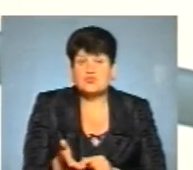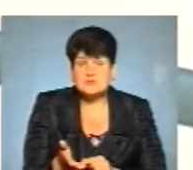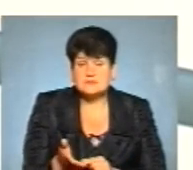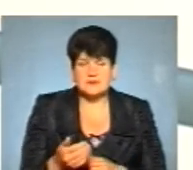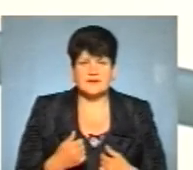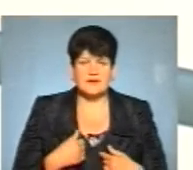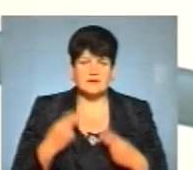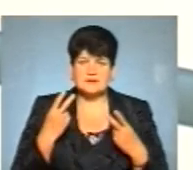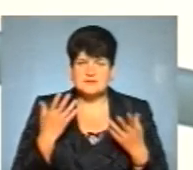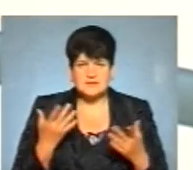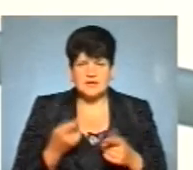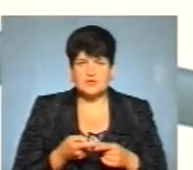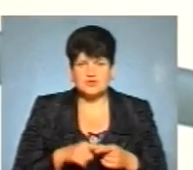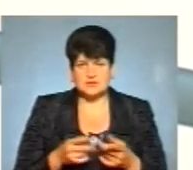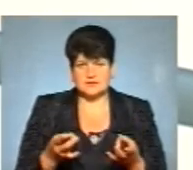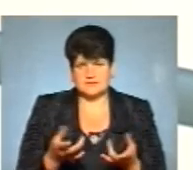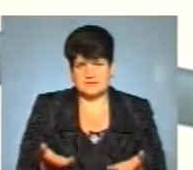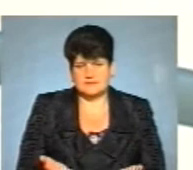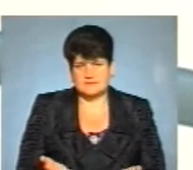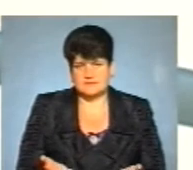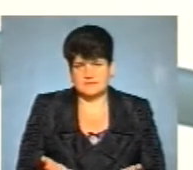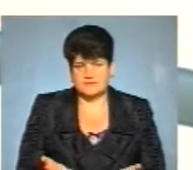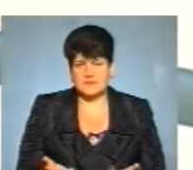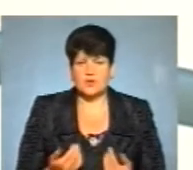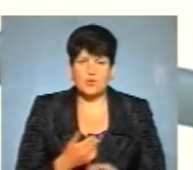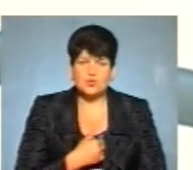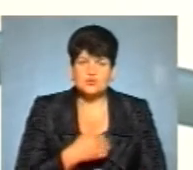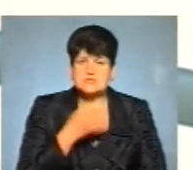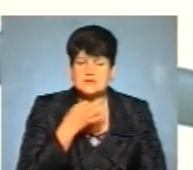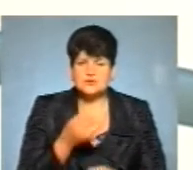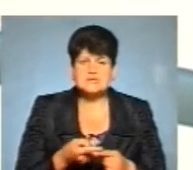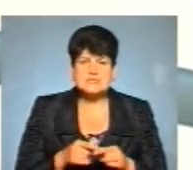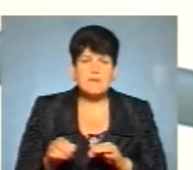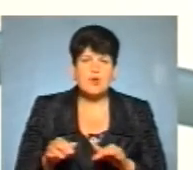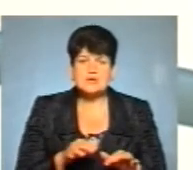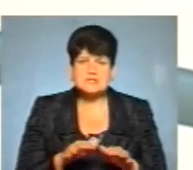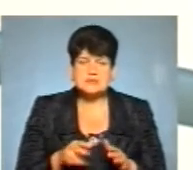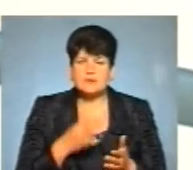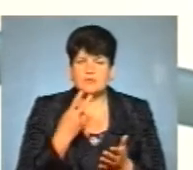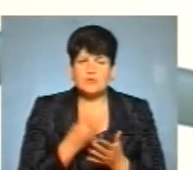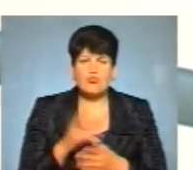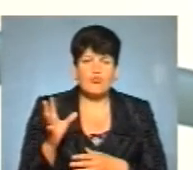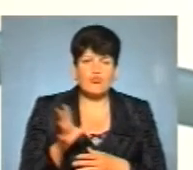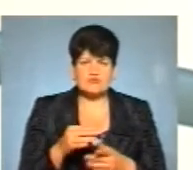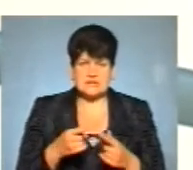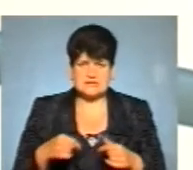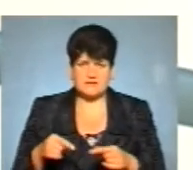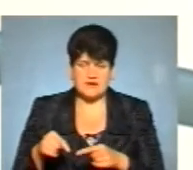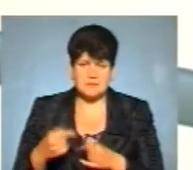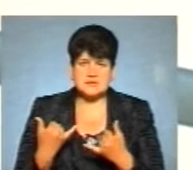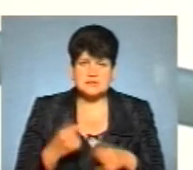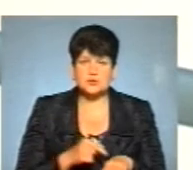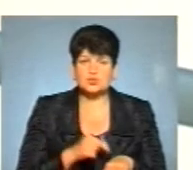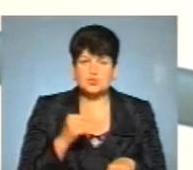чи дуже аж варто. І хочу сказати, що ці процеси відображаються в усіх сферах. Бо ми зараз